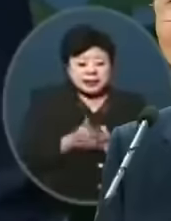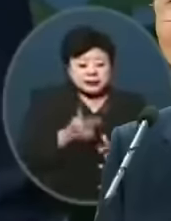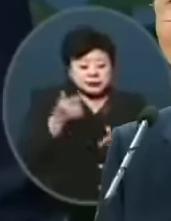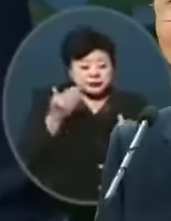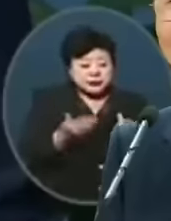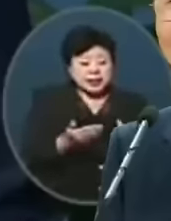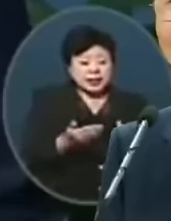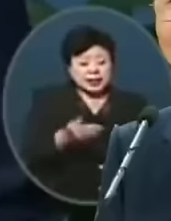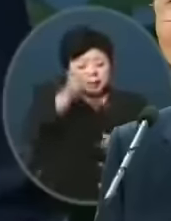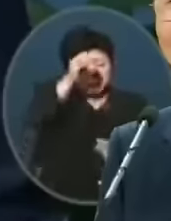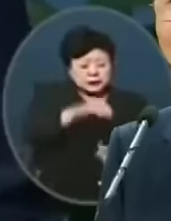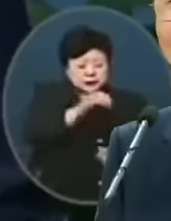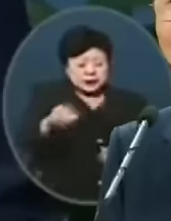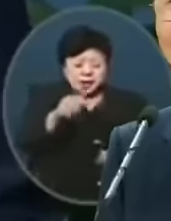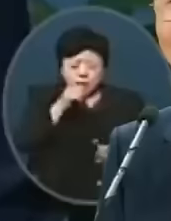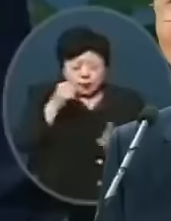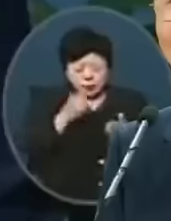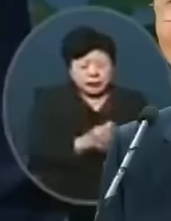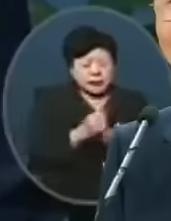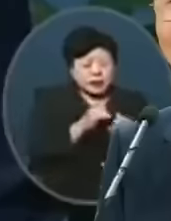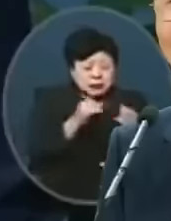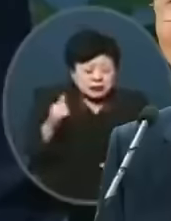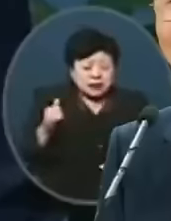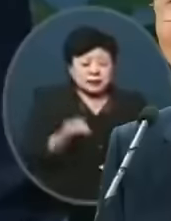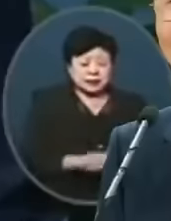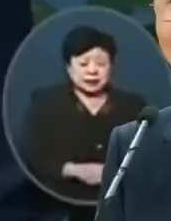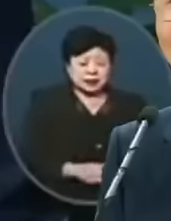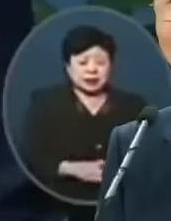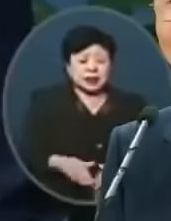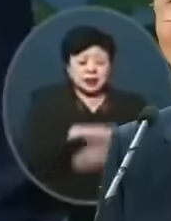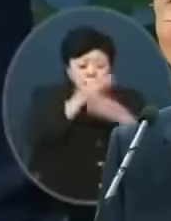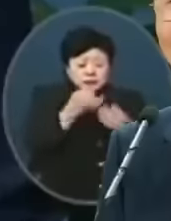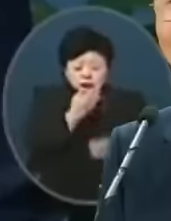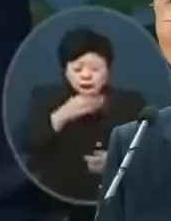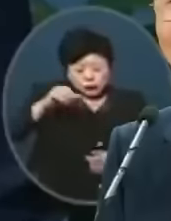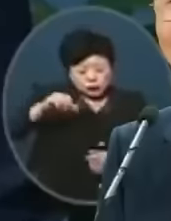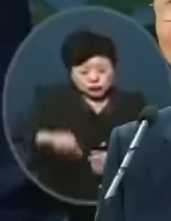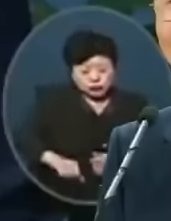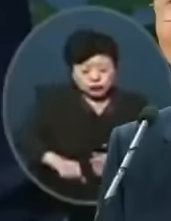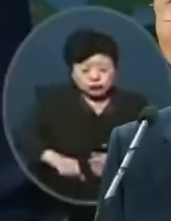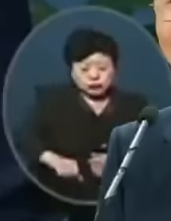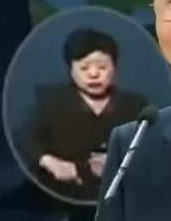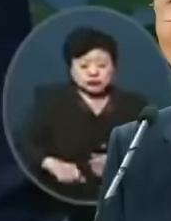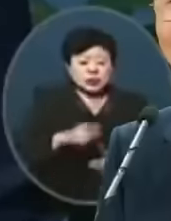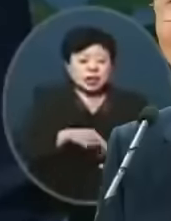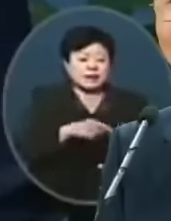예수님께서 십자가에 못 박혀 인간에 베풀어진 모든 저주를